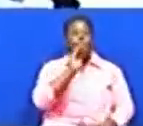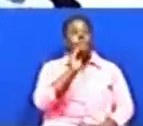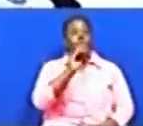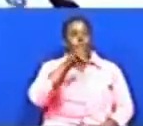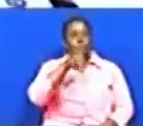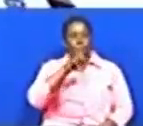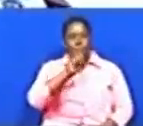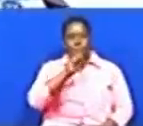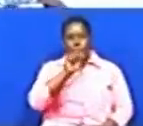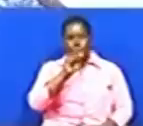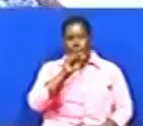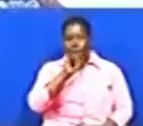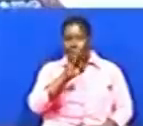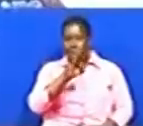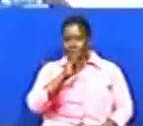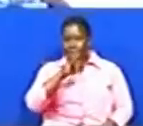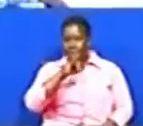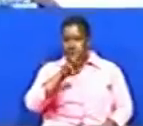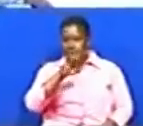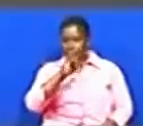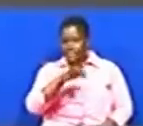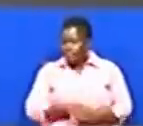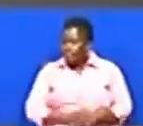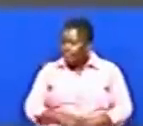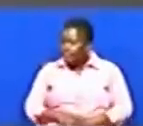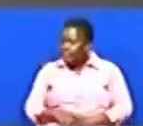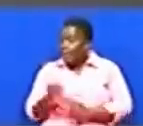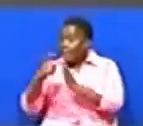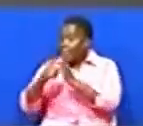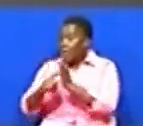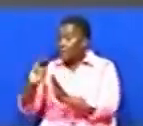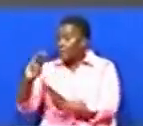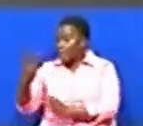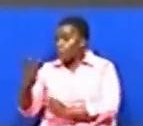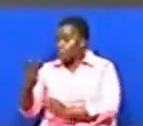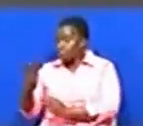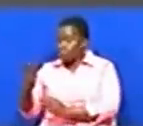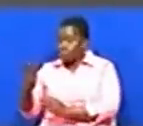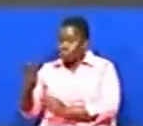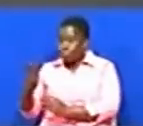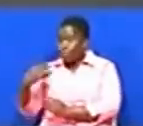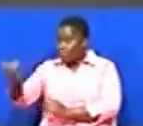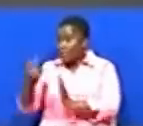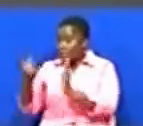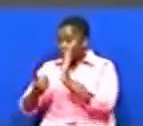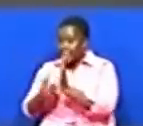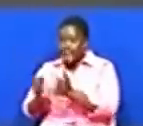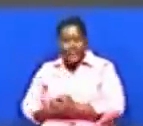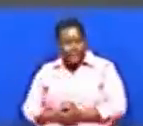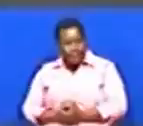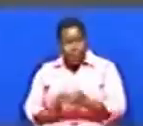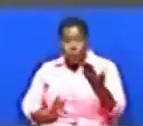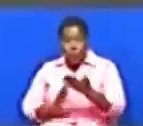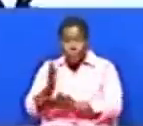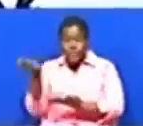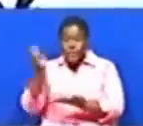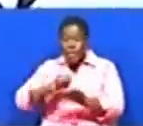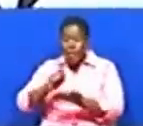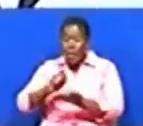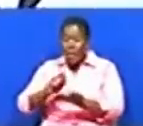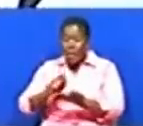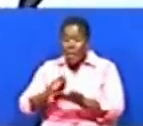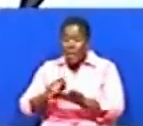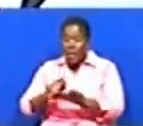Shabani Msafiri. Namo Juni 3 mwaka huu, Chadema kupitia tamko lililotolewa na katibu mkuu wa chama